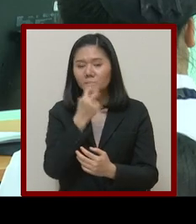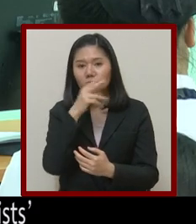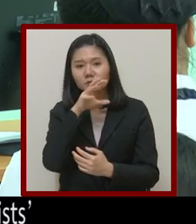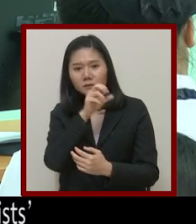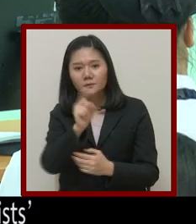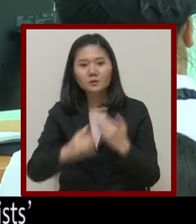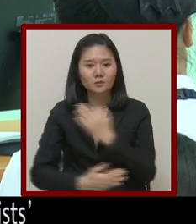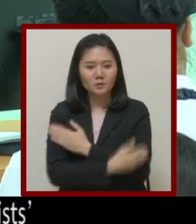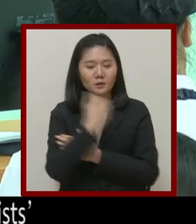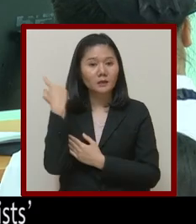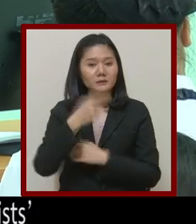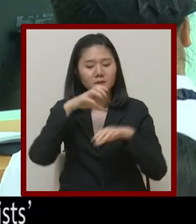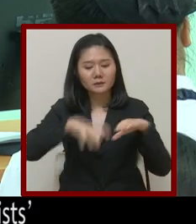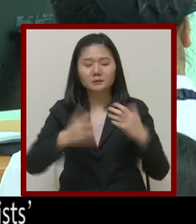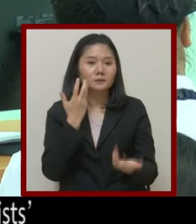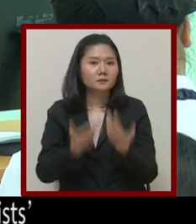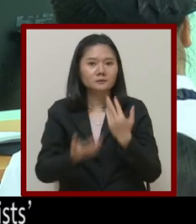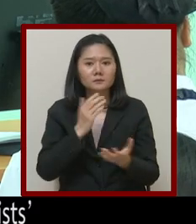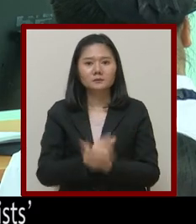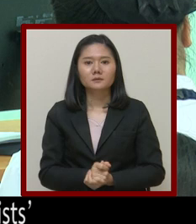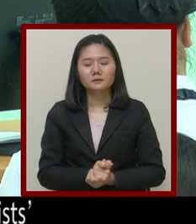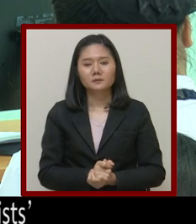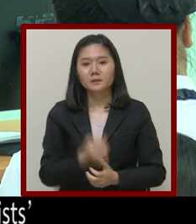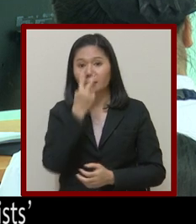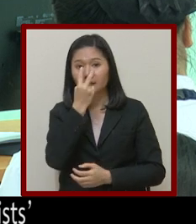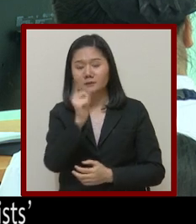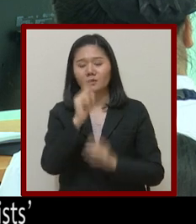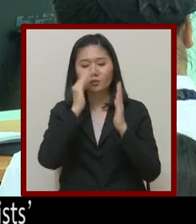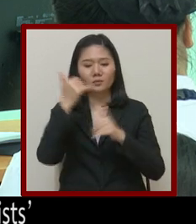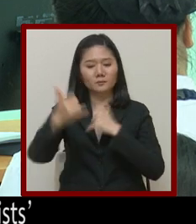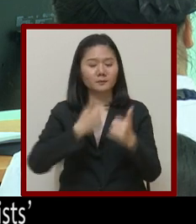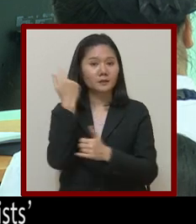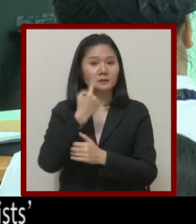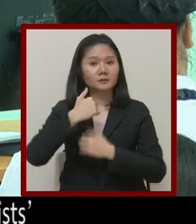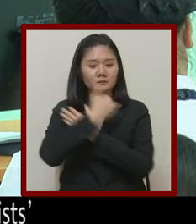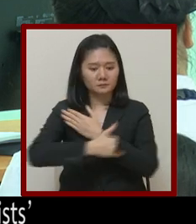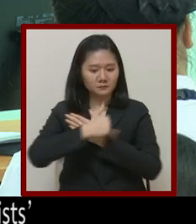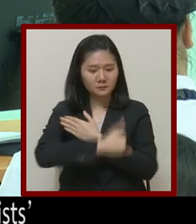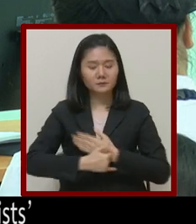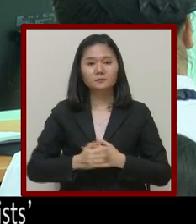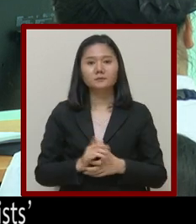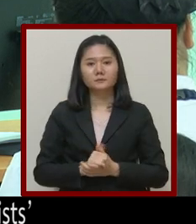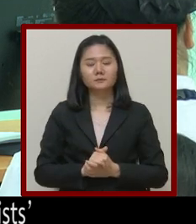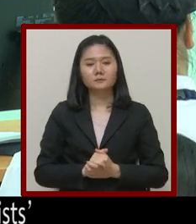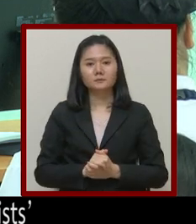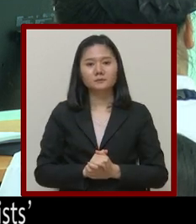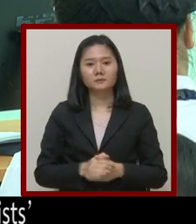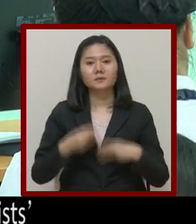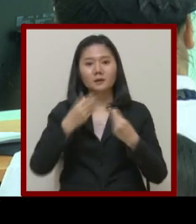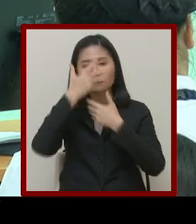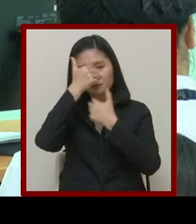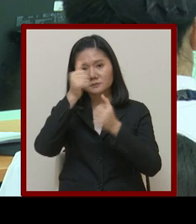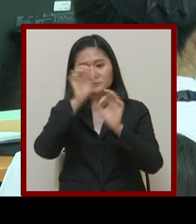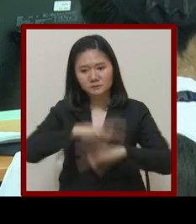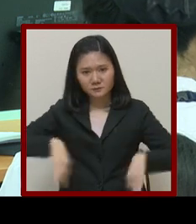สังเกตเรามีโอกาสไปเที่ยวที่ไหนก็แล้วแต่นะคะเราก็จะเห็นนักท่องเที่ยวชาวต่างประเทศชาวต่างชาติเนี่ยให้